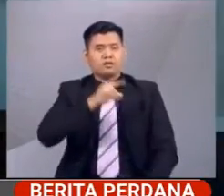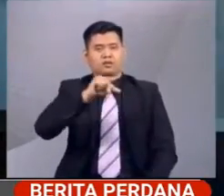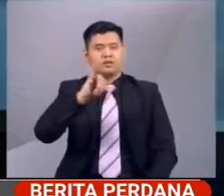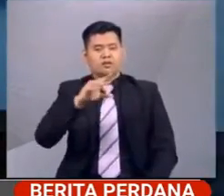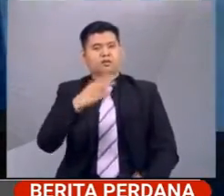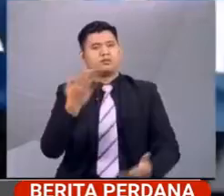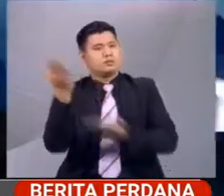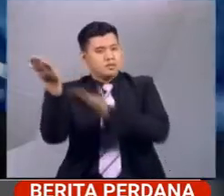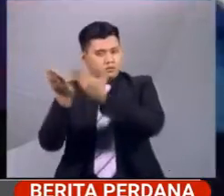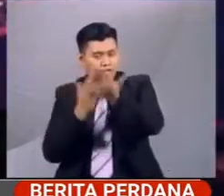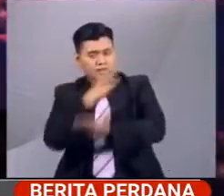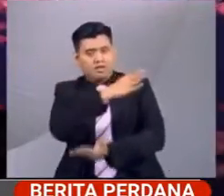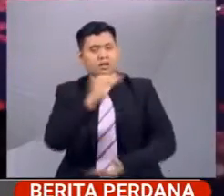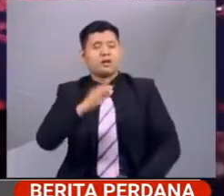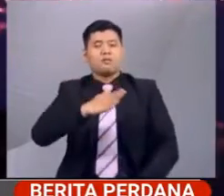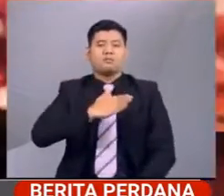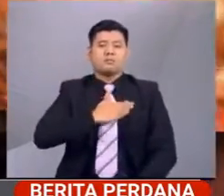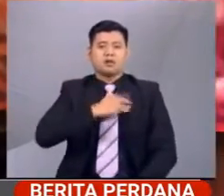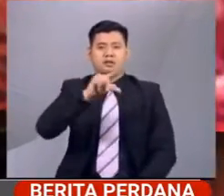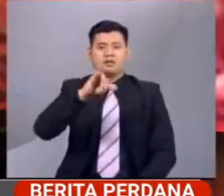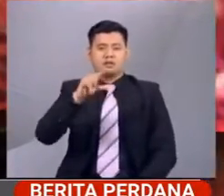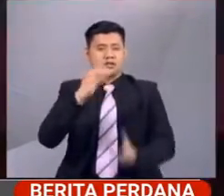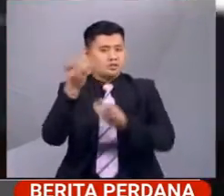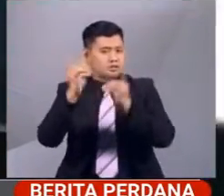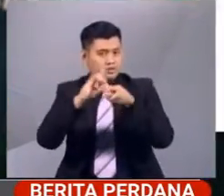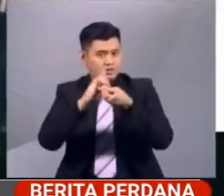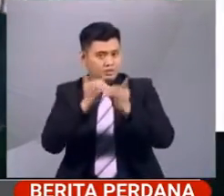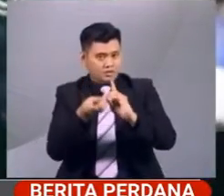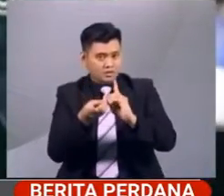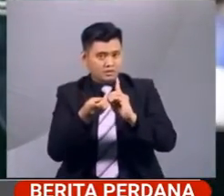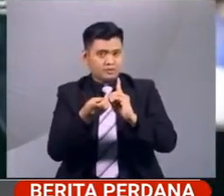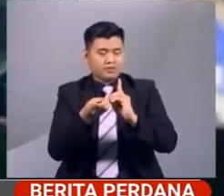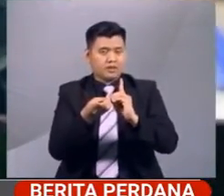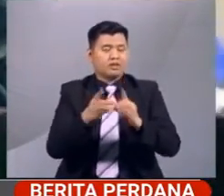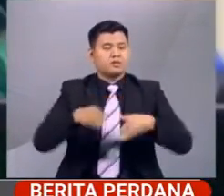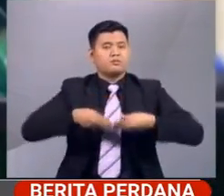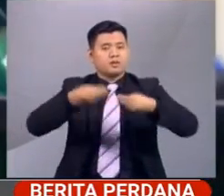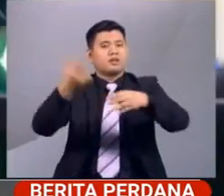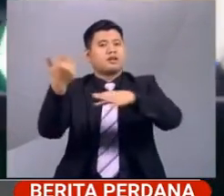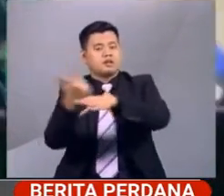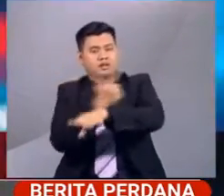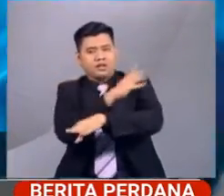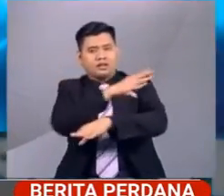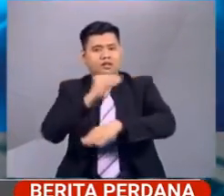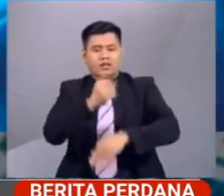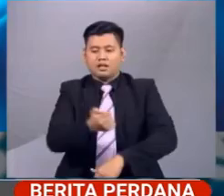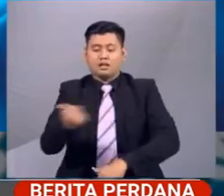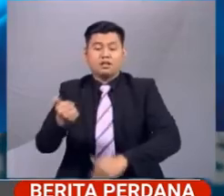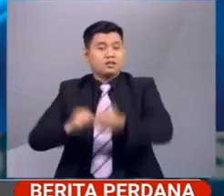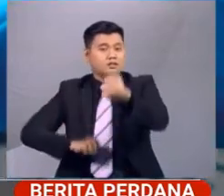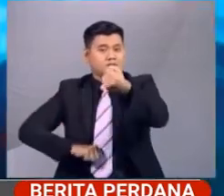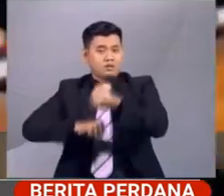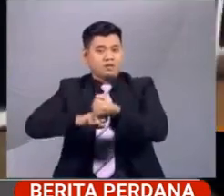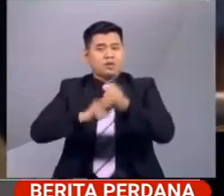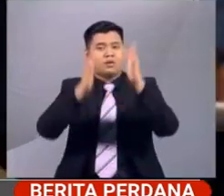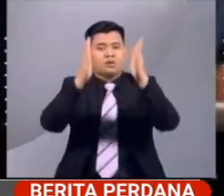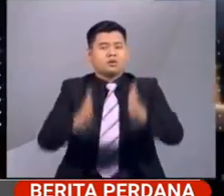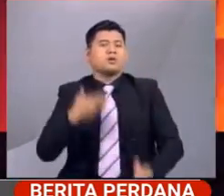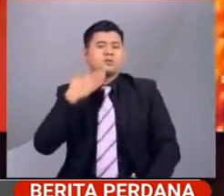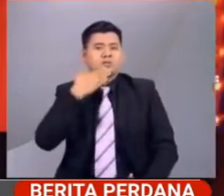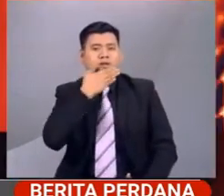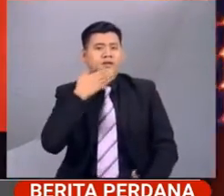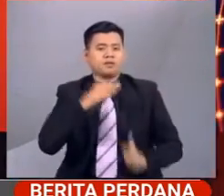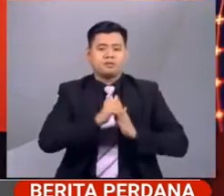Magic digital freelance imri nilai tambah Kepada beliau dengan latihan dan peralatan sokongan video yang daftar akan diberi bimbingan